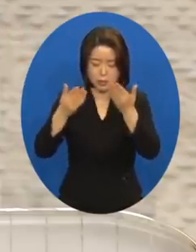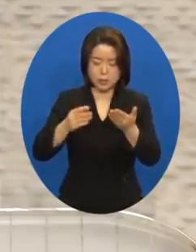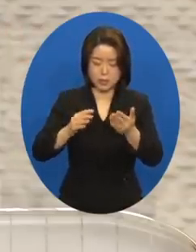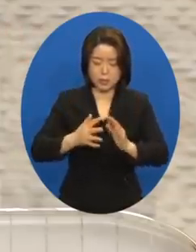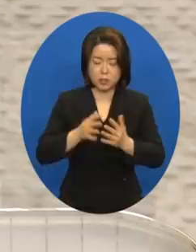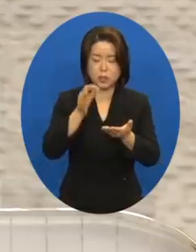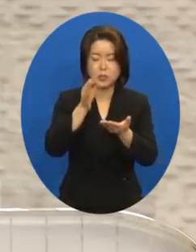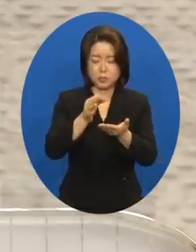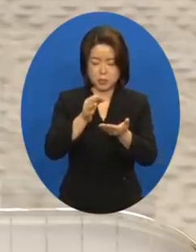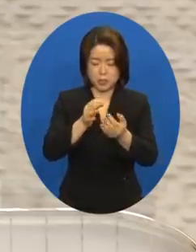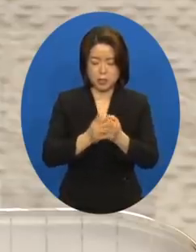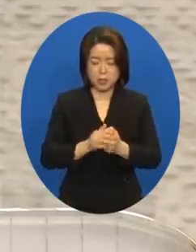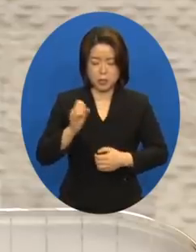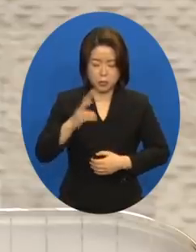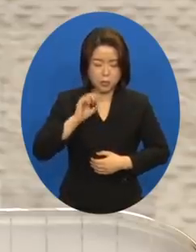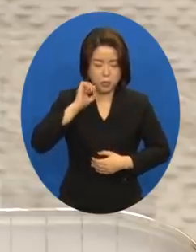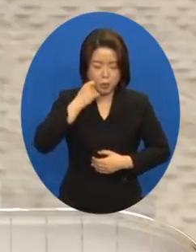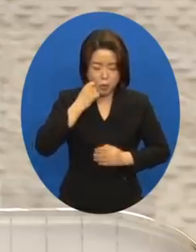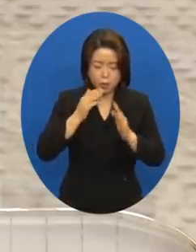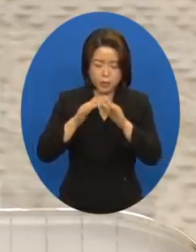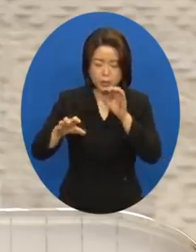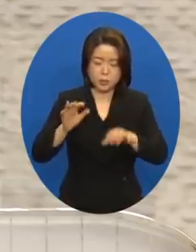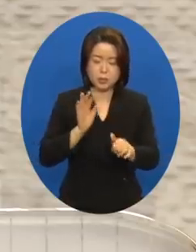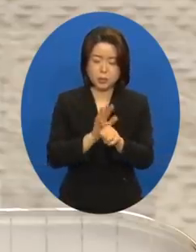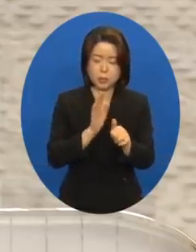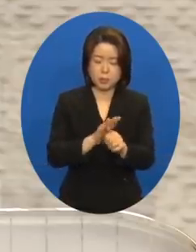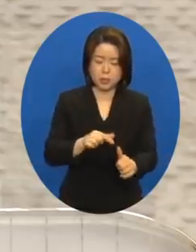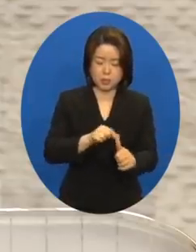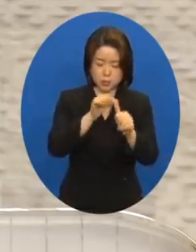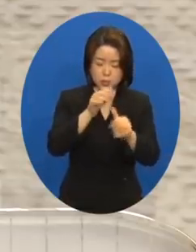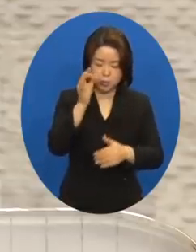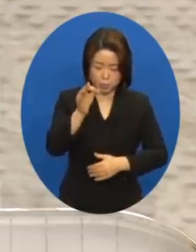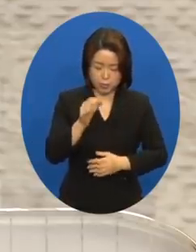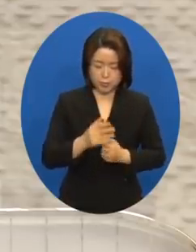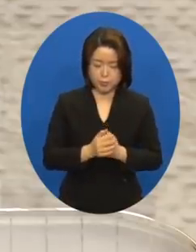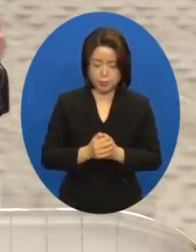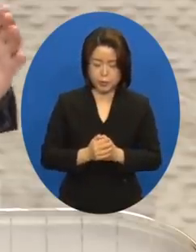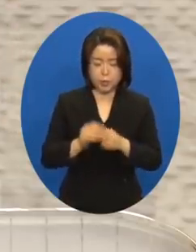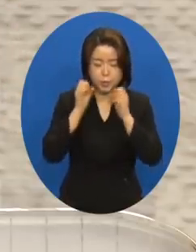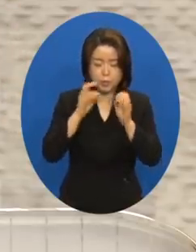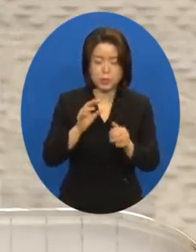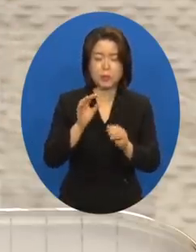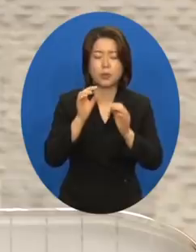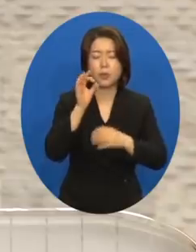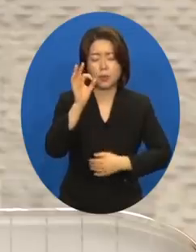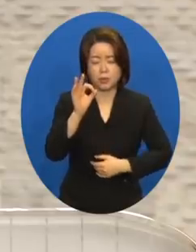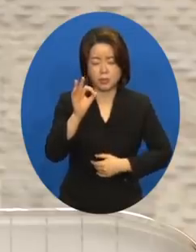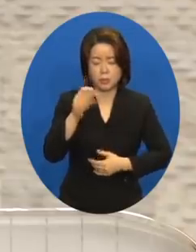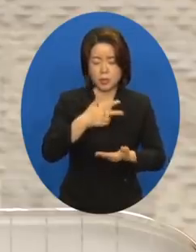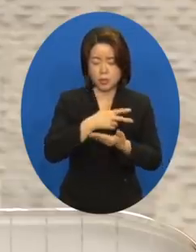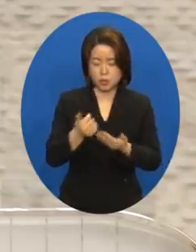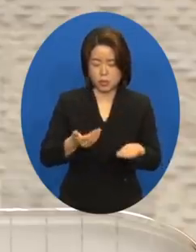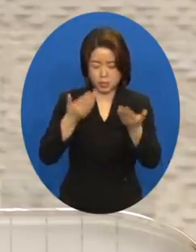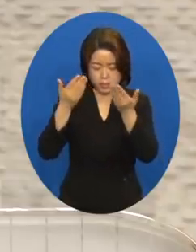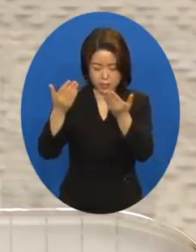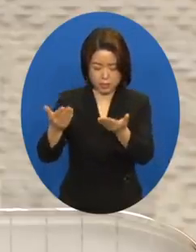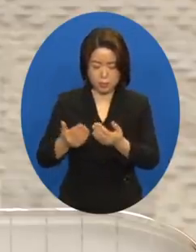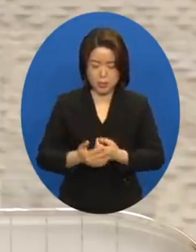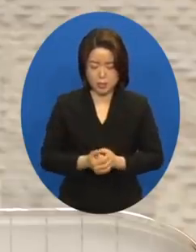어려운 이들을 돕는 구제 0 0 과 그리고 선교 헌금을 주께 복원해 드립니다